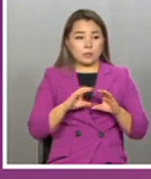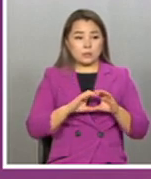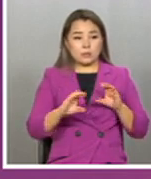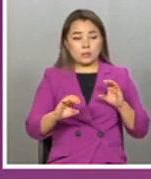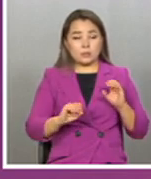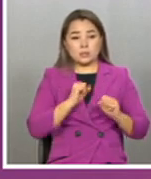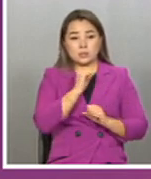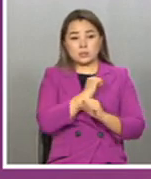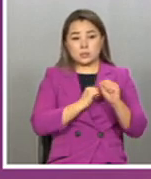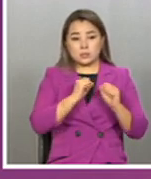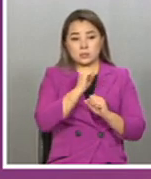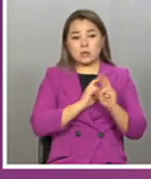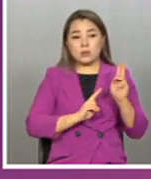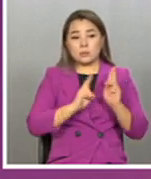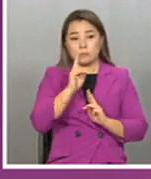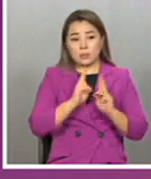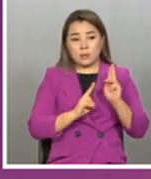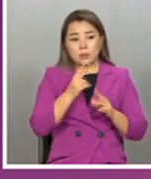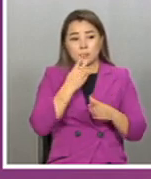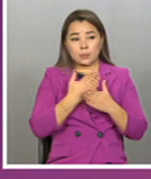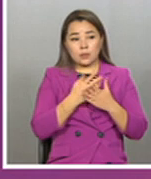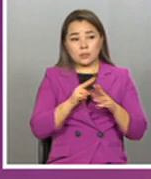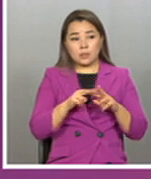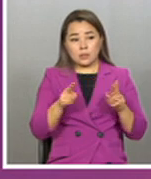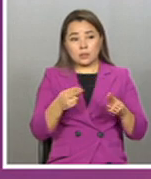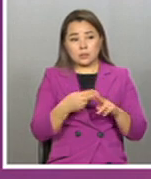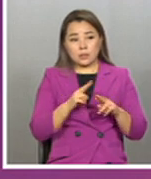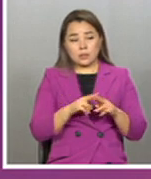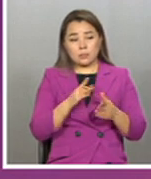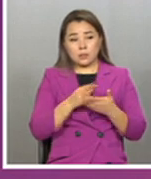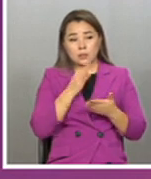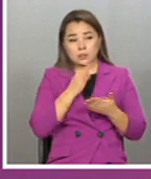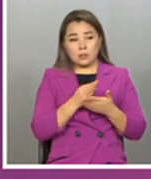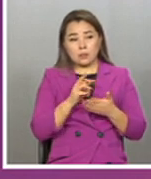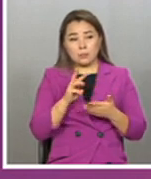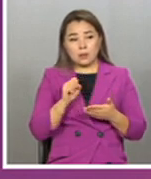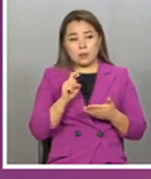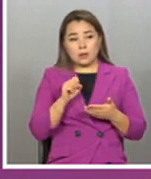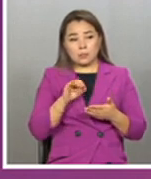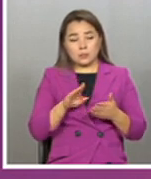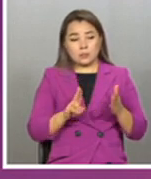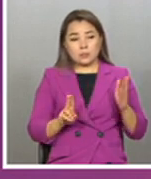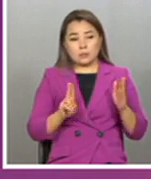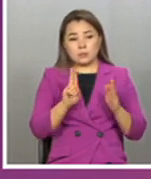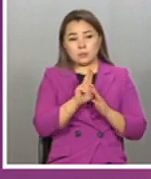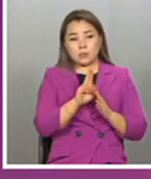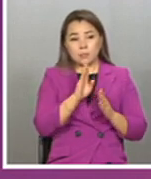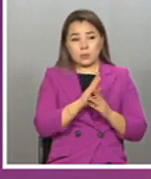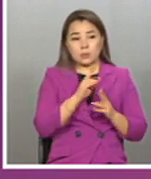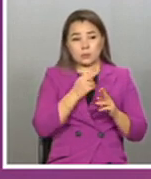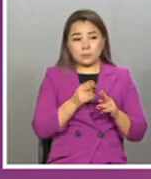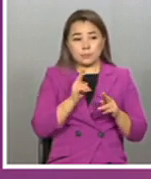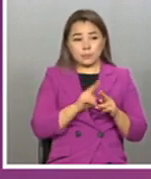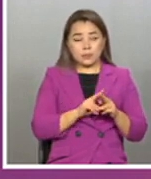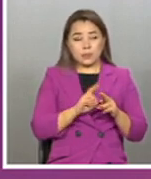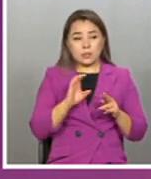Білік біркелкі айналу үшін оған сермер, яғни махабек бекітілген. Енді біз штел